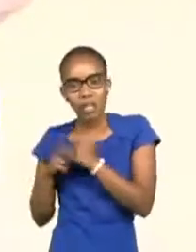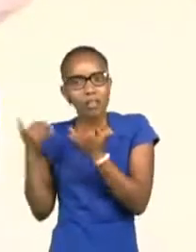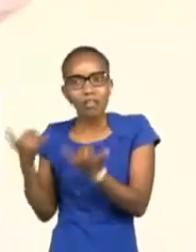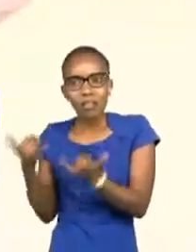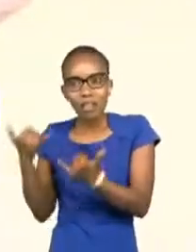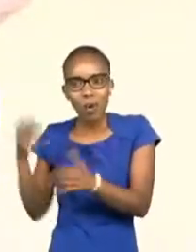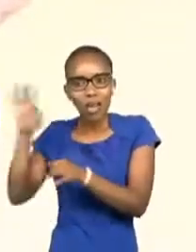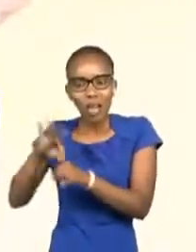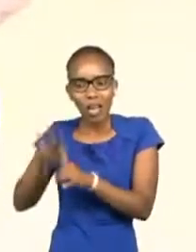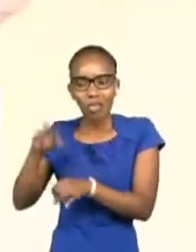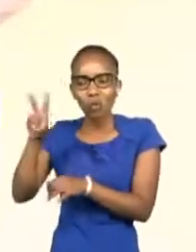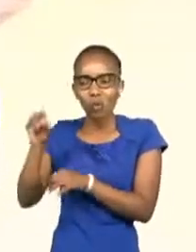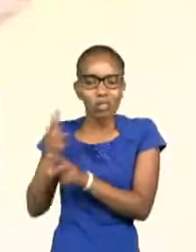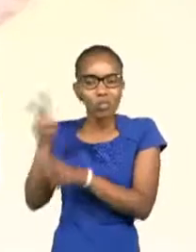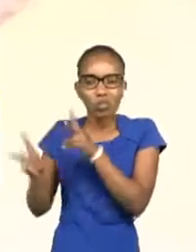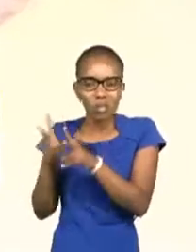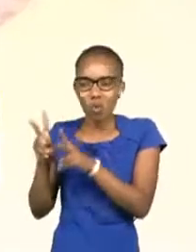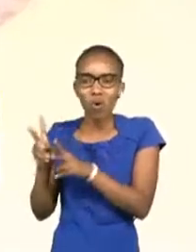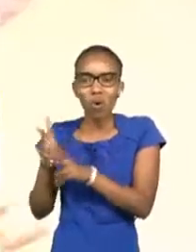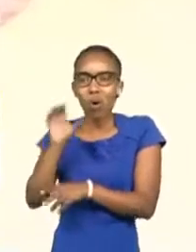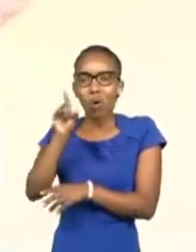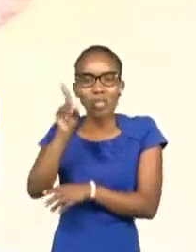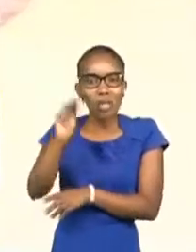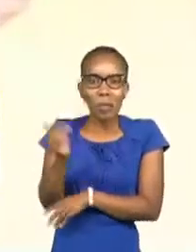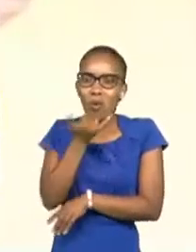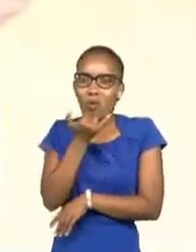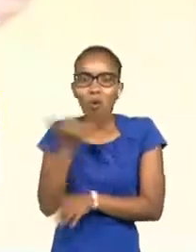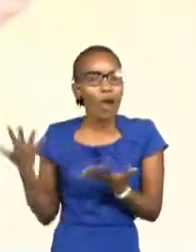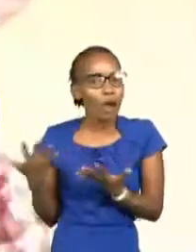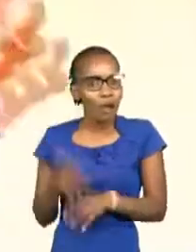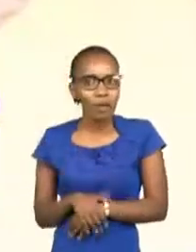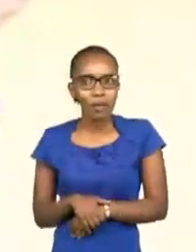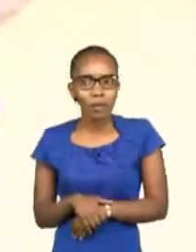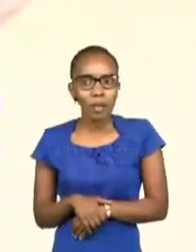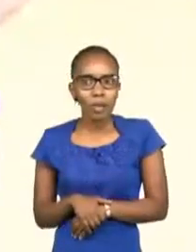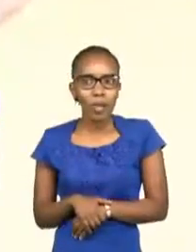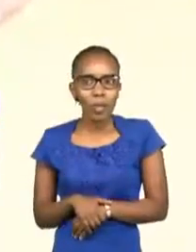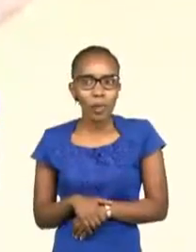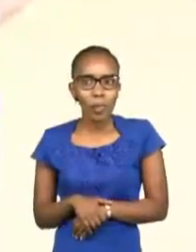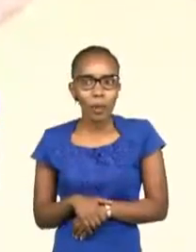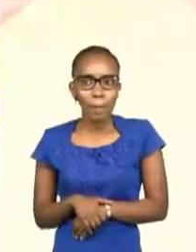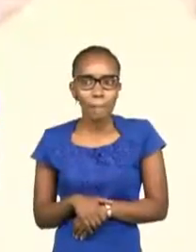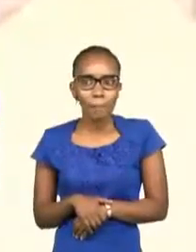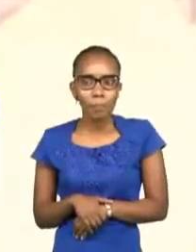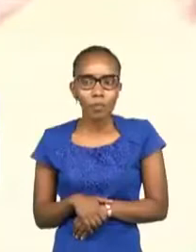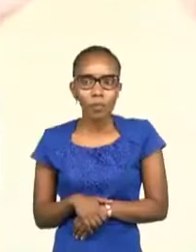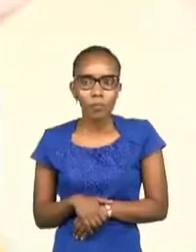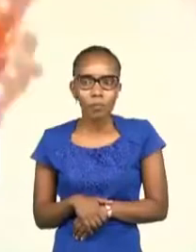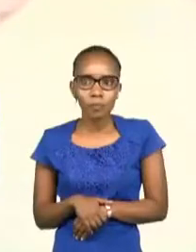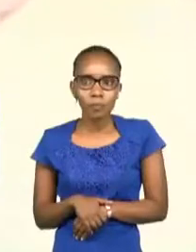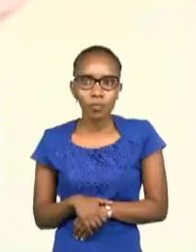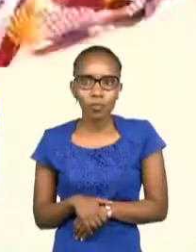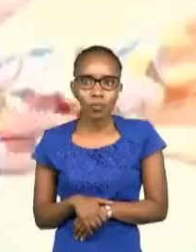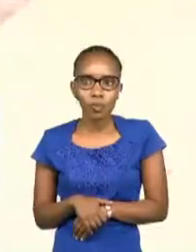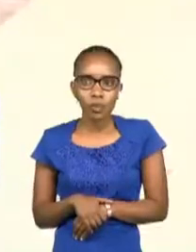2013, 2017, sasa kiendelea 2022 sasa inakuwa mbaya. Iko mbaya gani? Kadi ya siri ilikuweko haikuweko. Hata